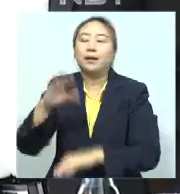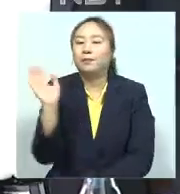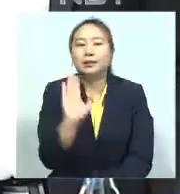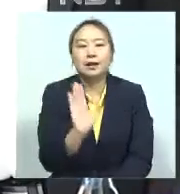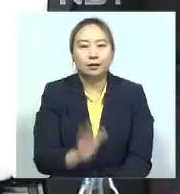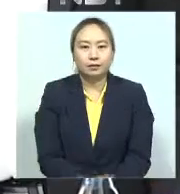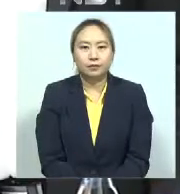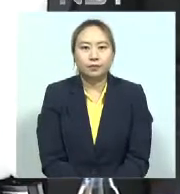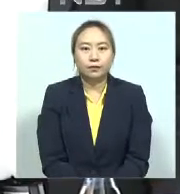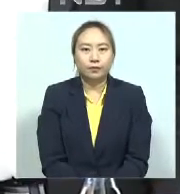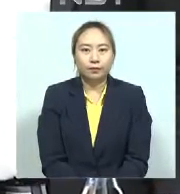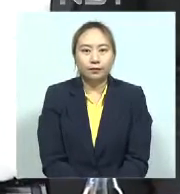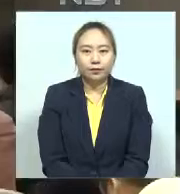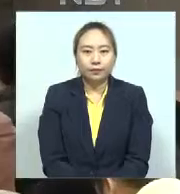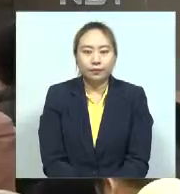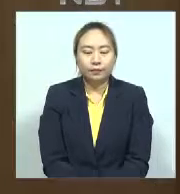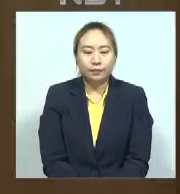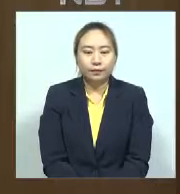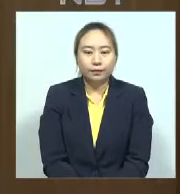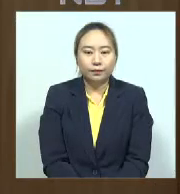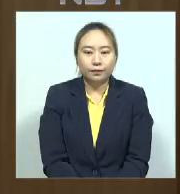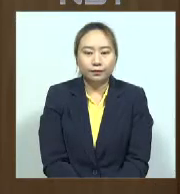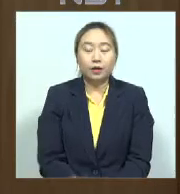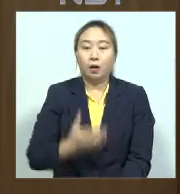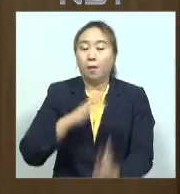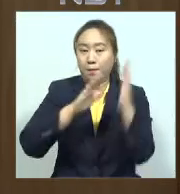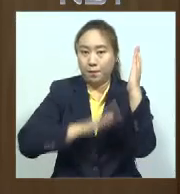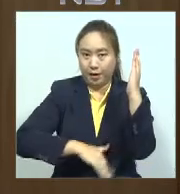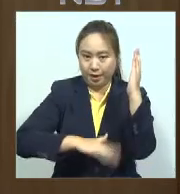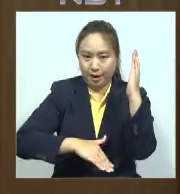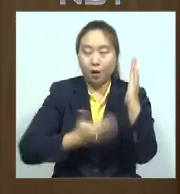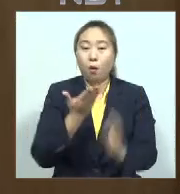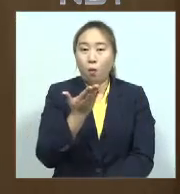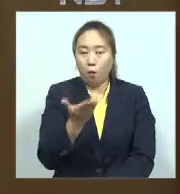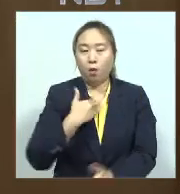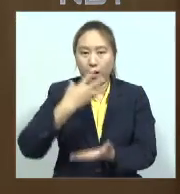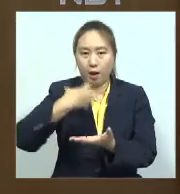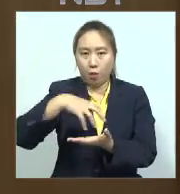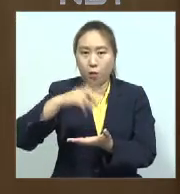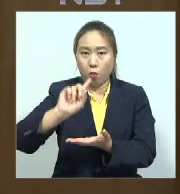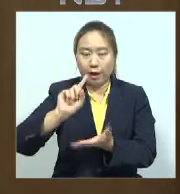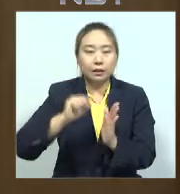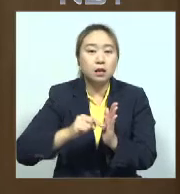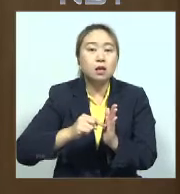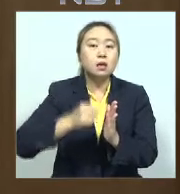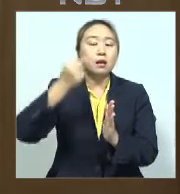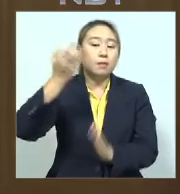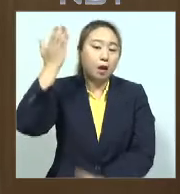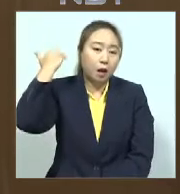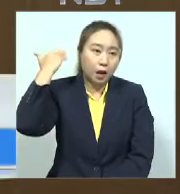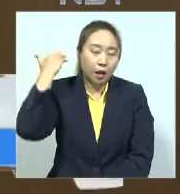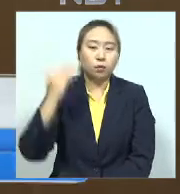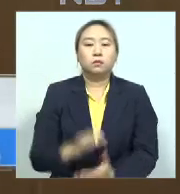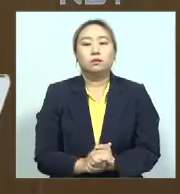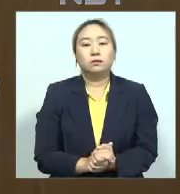ๆลองไปฟังเสียงดูครับ ภาคใต้เนี่ยขออนุญาตกราบเรียนว่าตั้งแต่เริ่มแรกแล้วครับเราเ